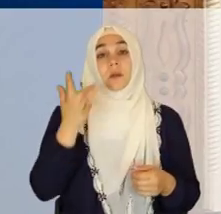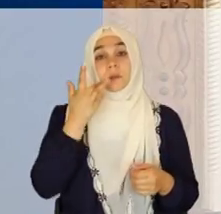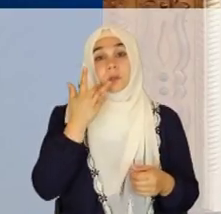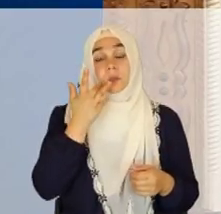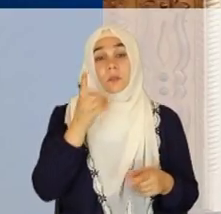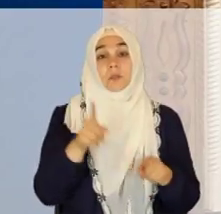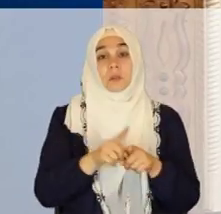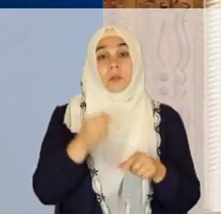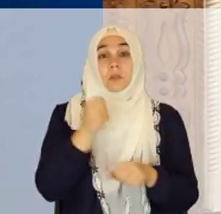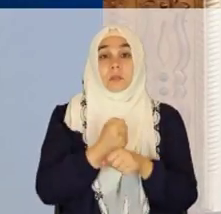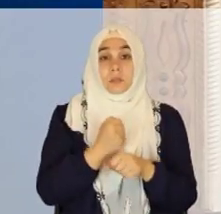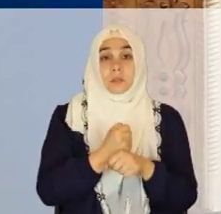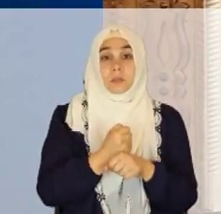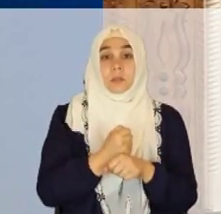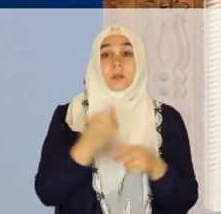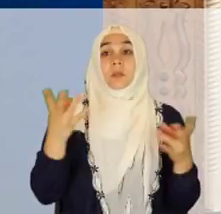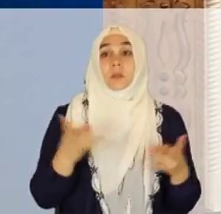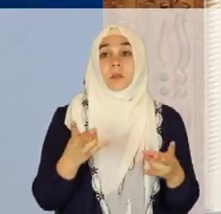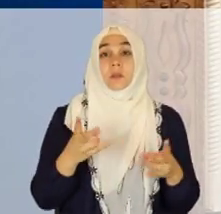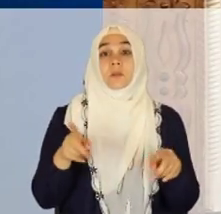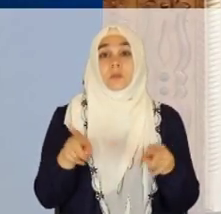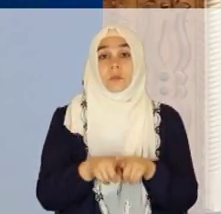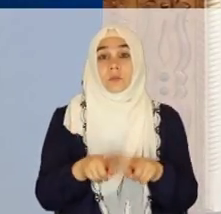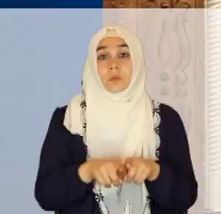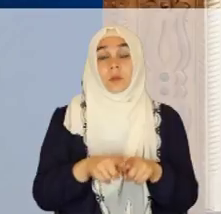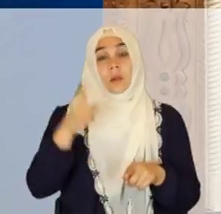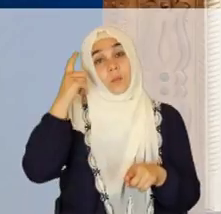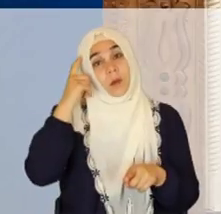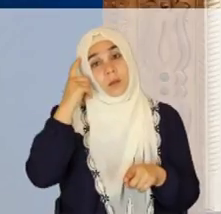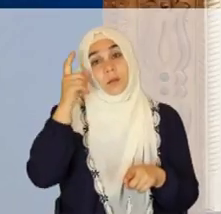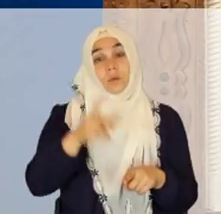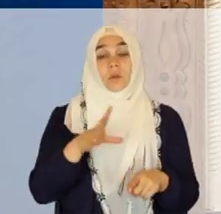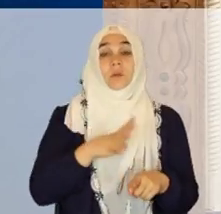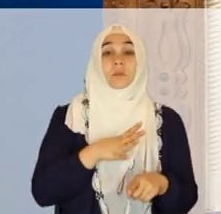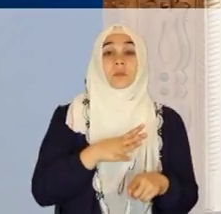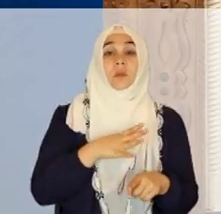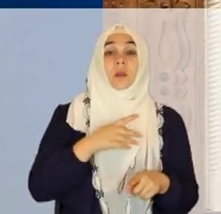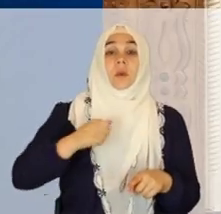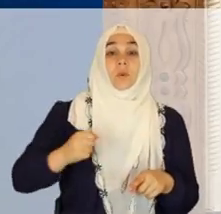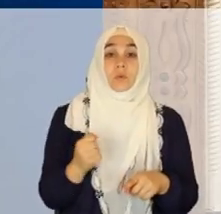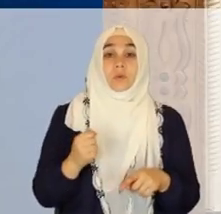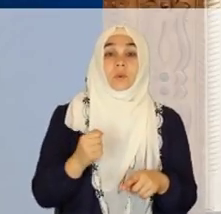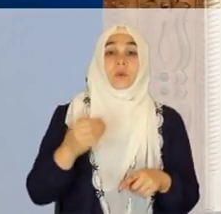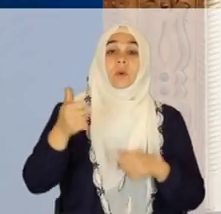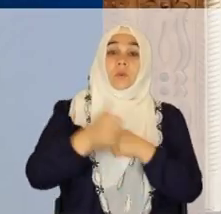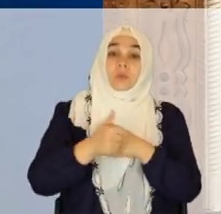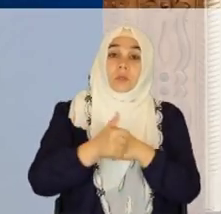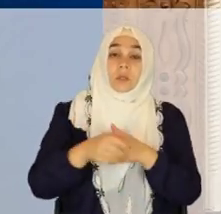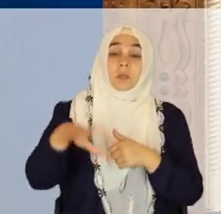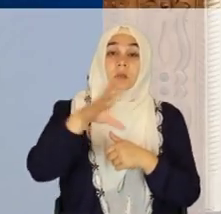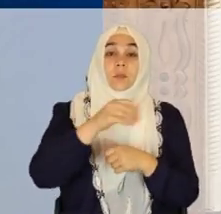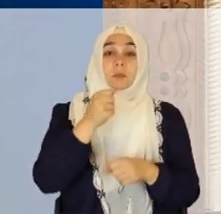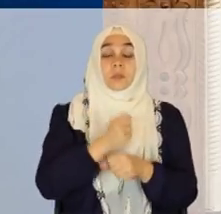Doim bunaga amal qilish kerak. Shuning uchun mahalla to'ylarimizda qo'shnilar, tanish bilishlarning